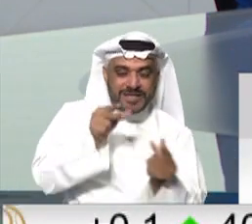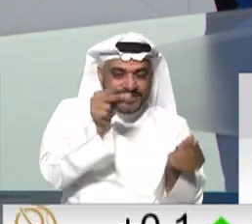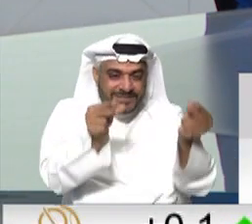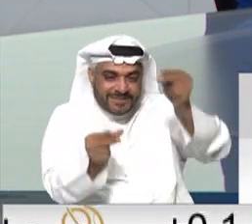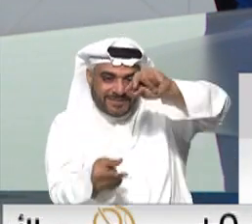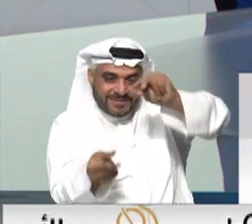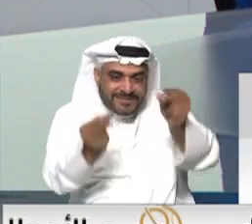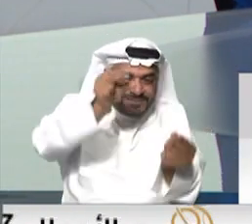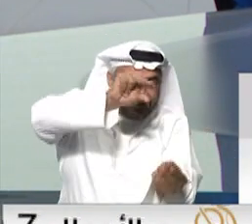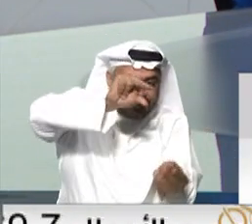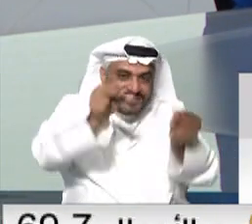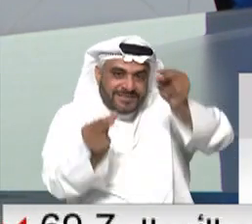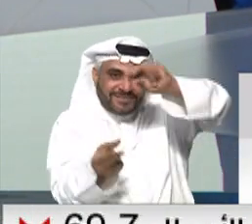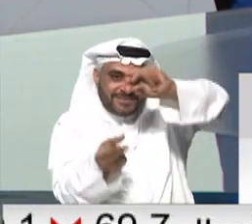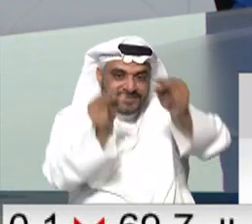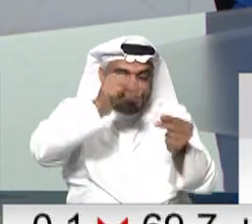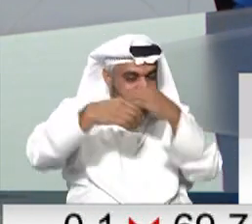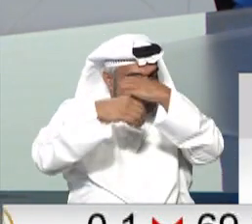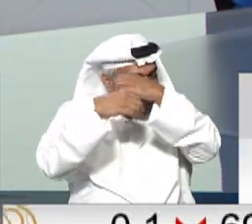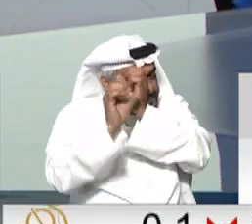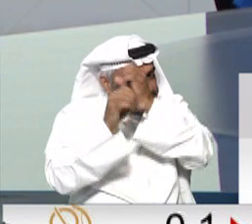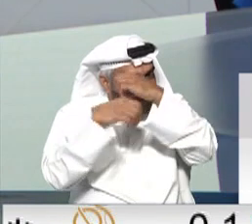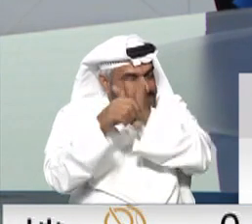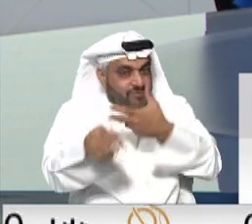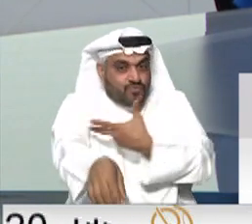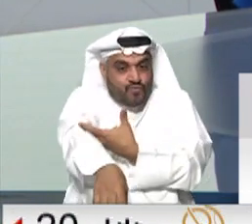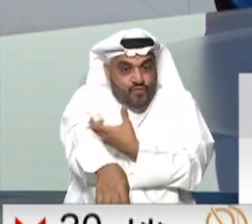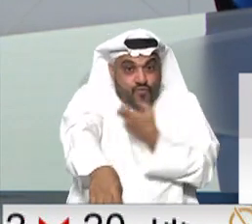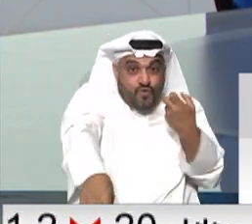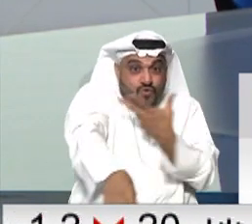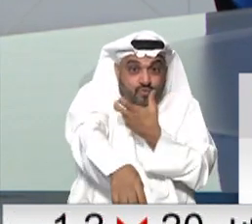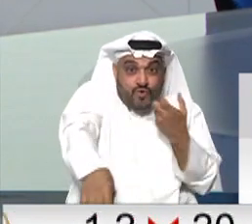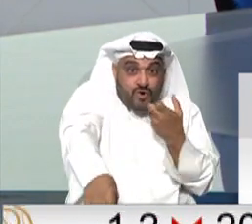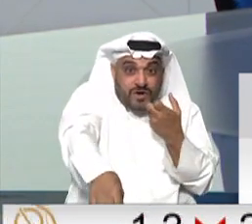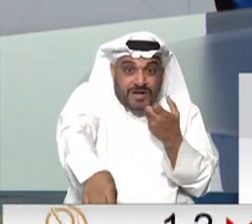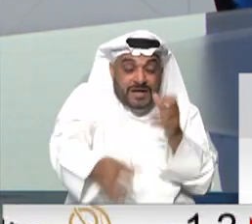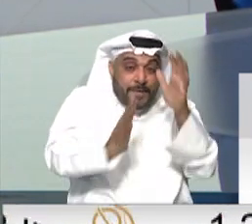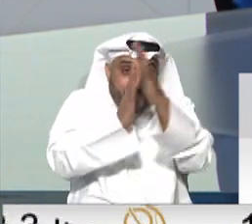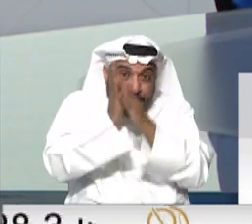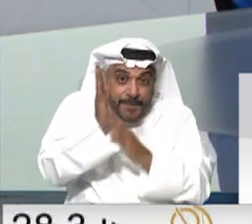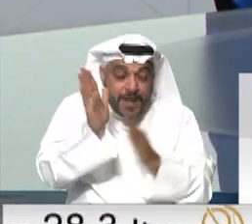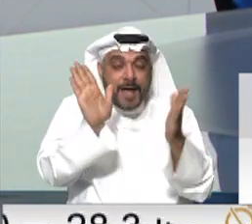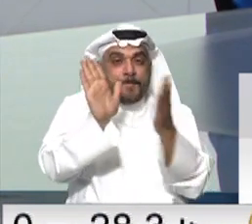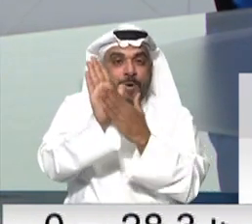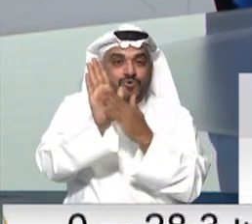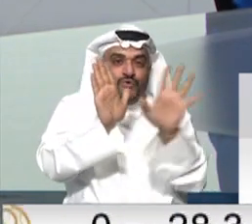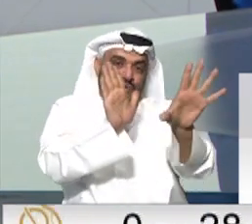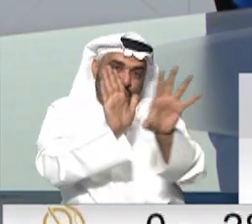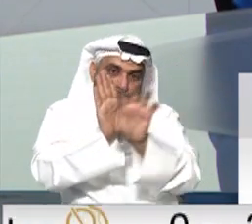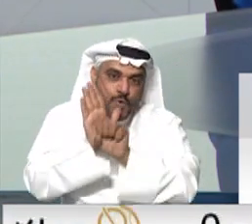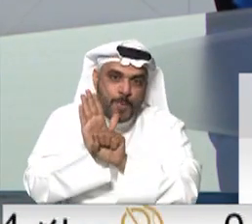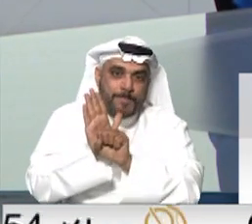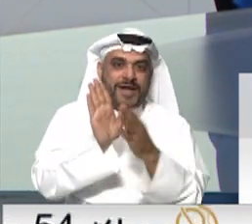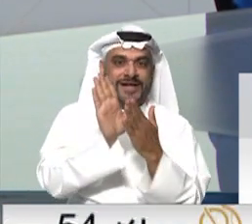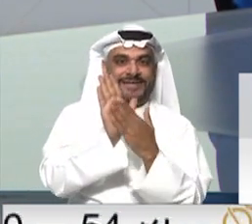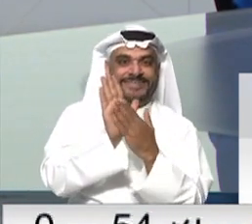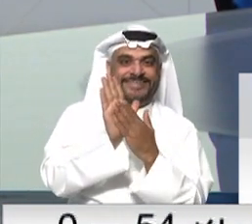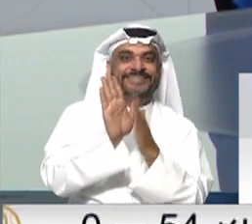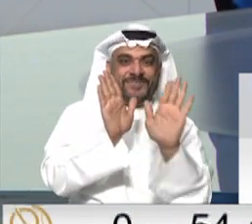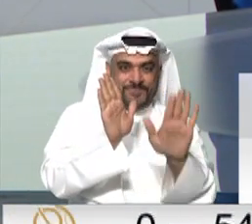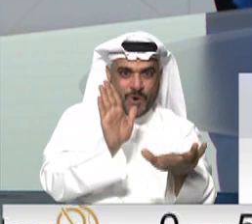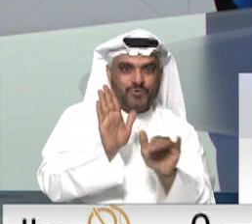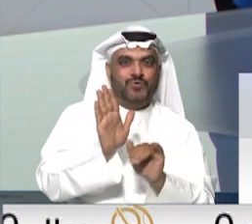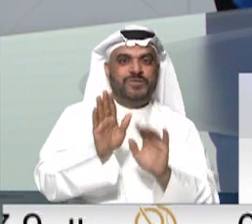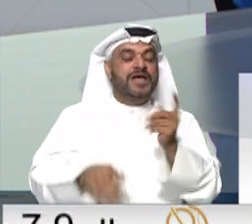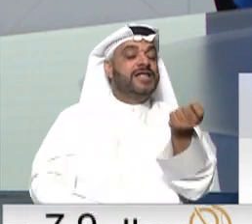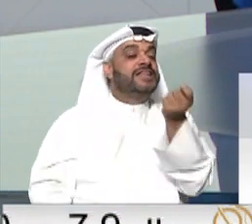عبر التطبيق جدول التطعيمات الروتينية والأساسية للأطفال والبالغين، يحدد فيه نوع التطعيم وعدد الجرعات